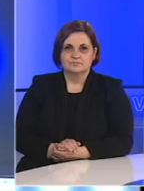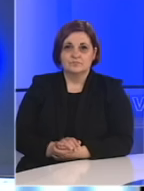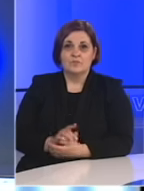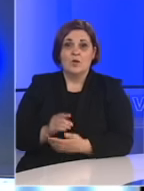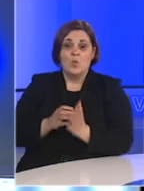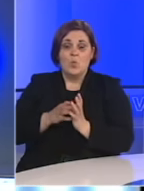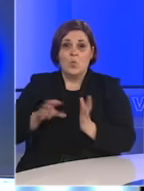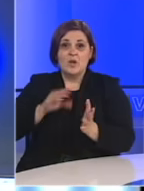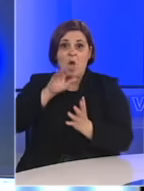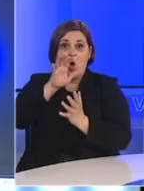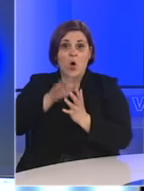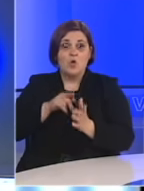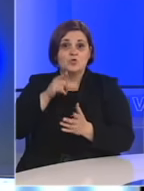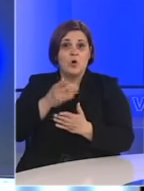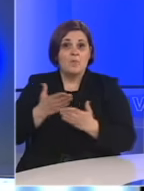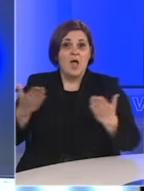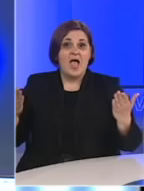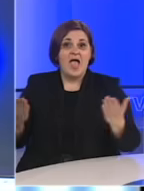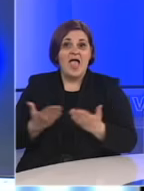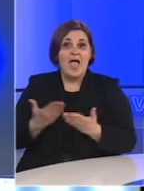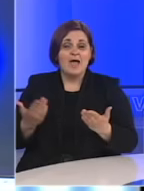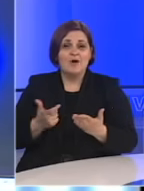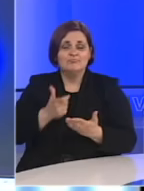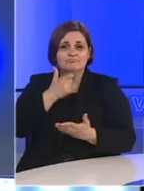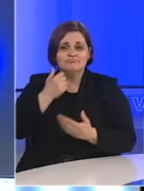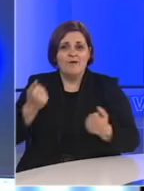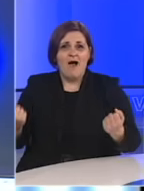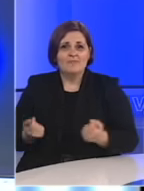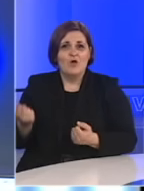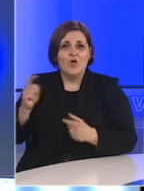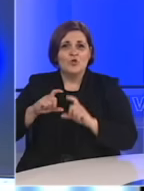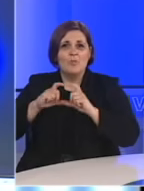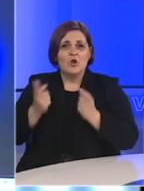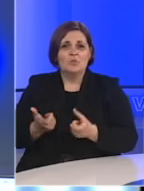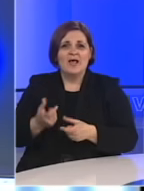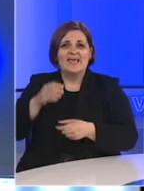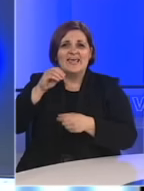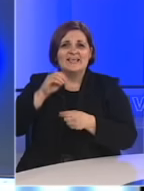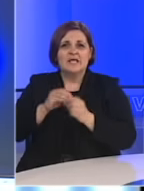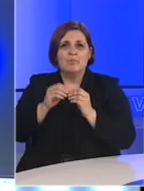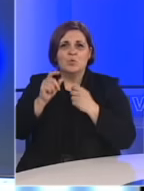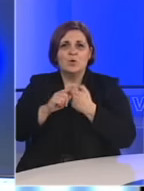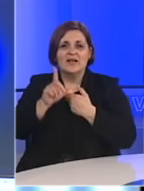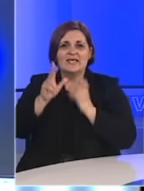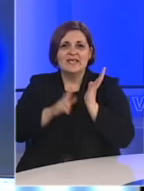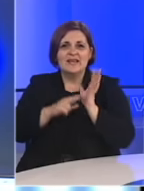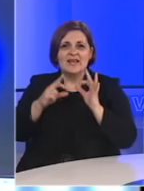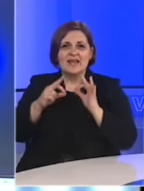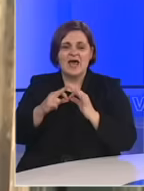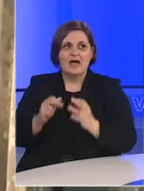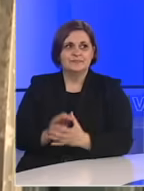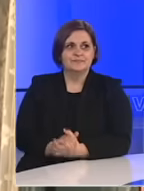U nastavku priča o tome kako vremešni aktivista donosi vedrinu u domove stanovnicima Bruklina.